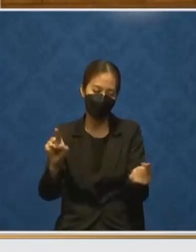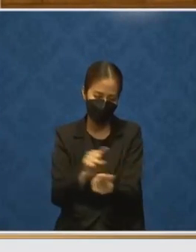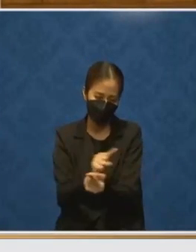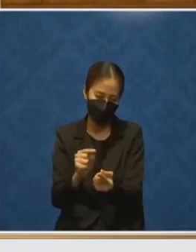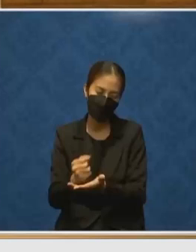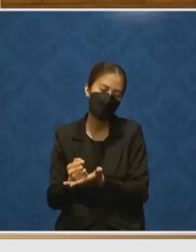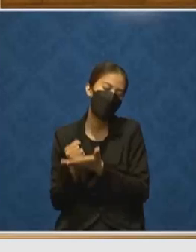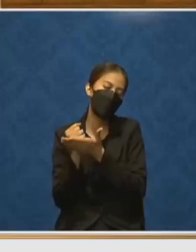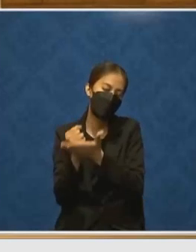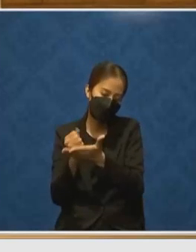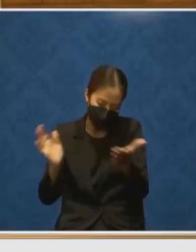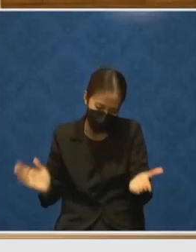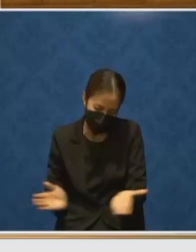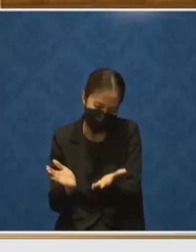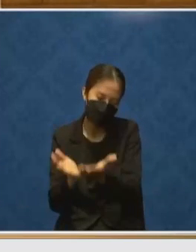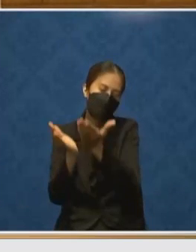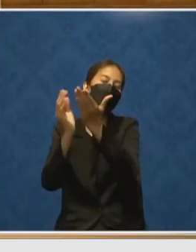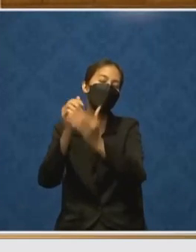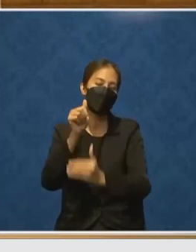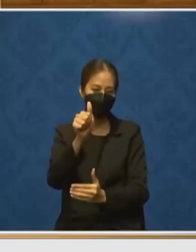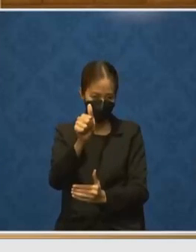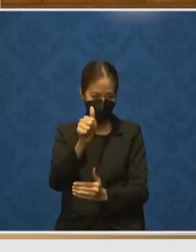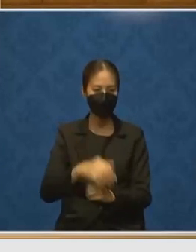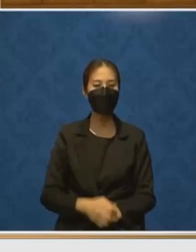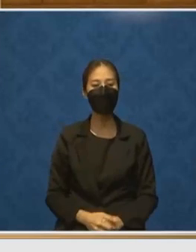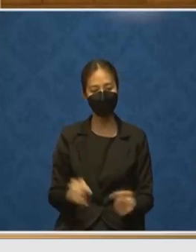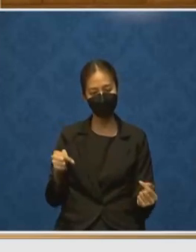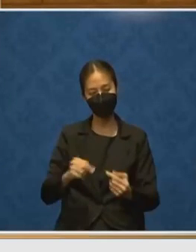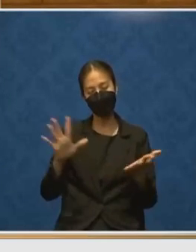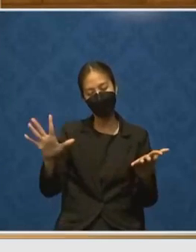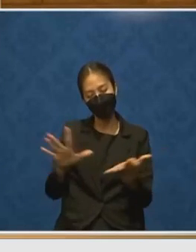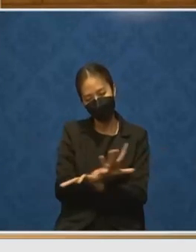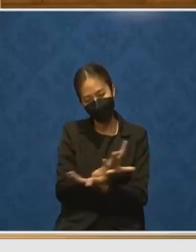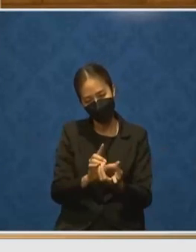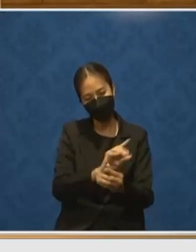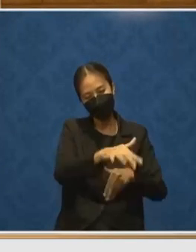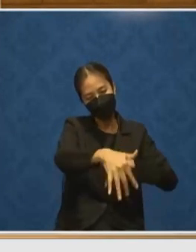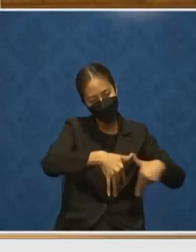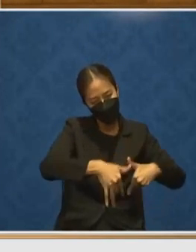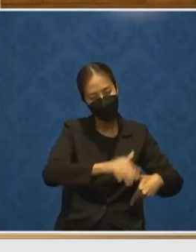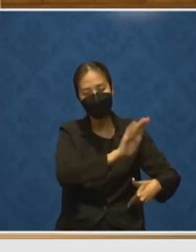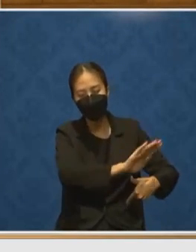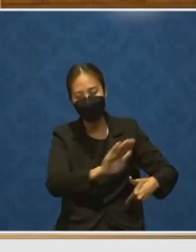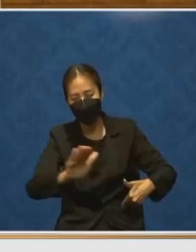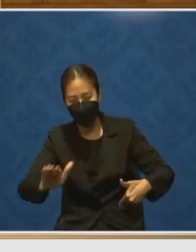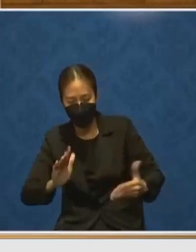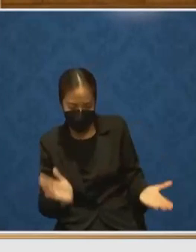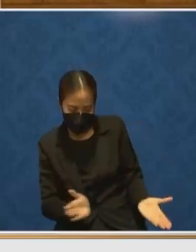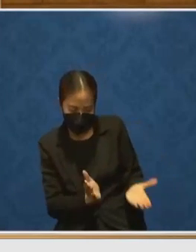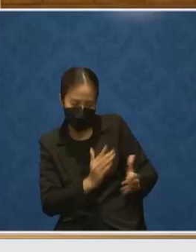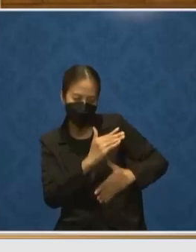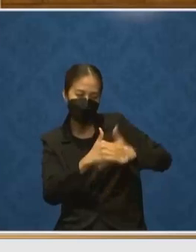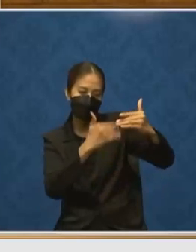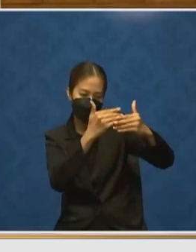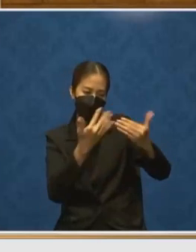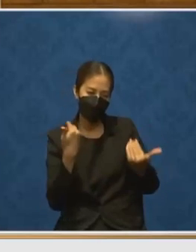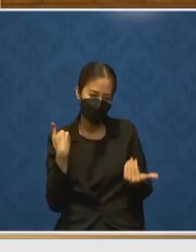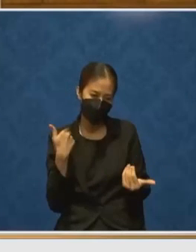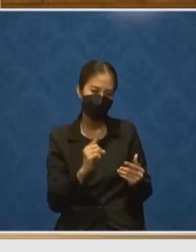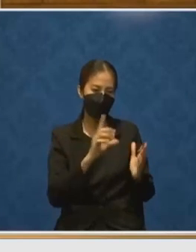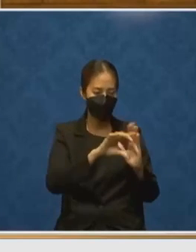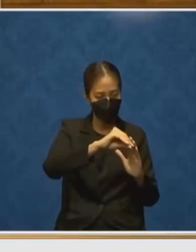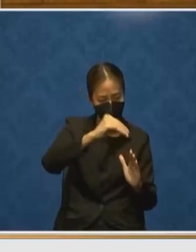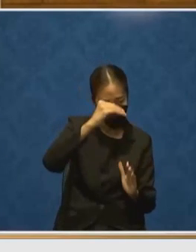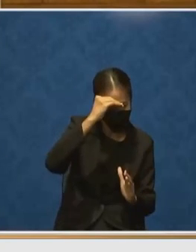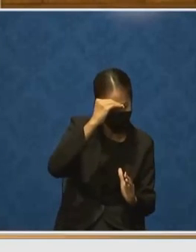มสนับสนุนการอนุรักษ์และฟื้นฟูศิลปวัฒนธรรมของแต่ละชุมชนโดยพัฒนาแหล่งเรียนรู้ทางการศึกษาด้